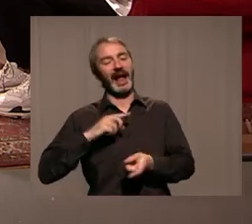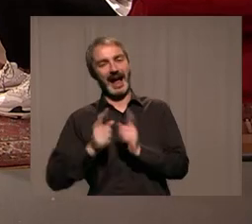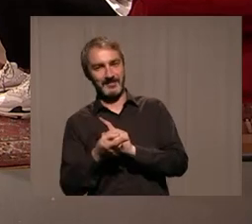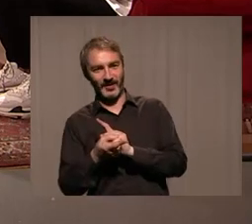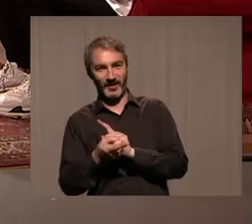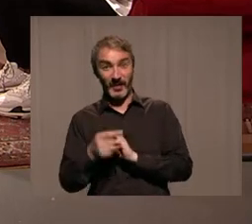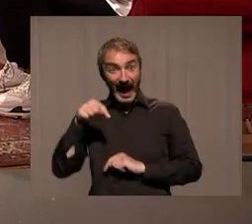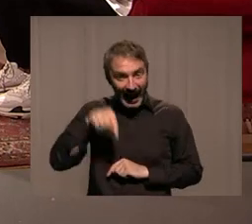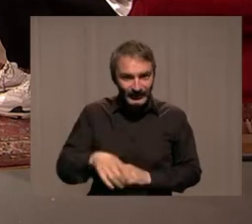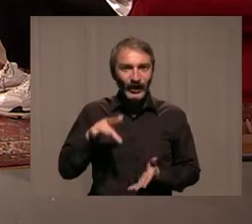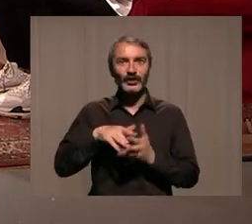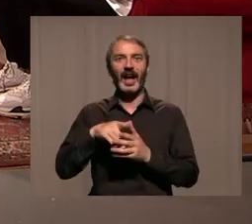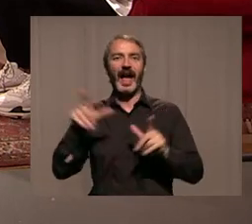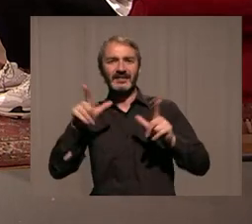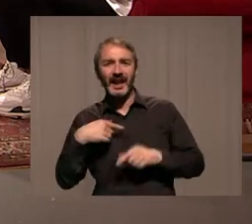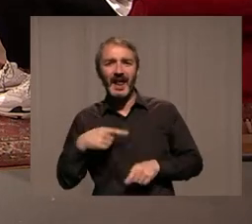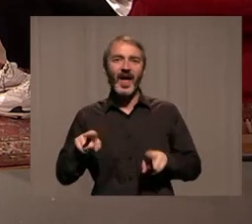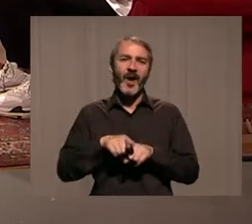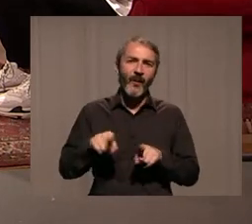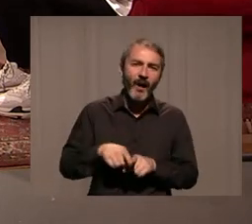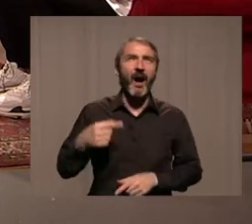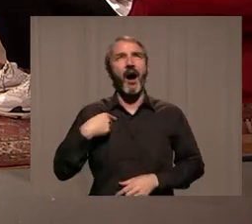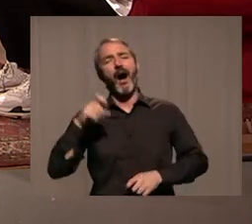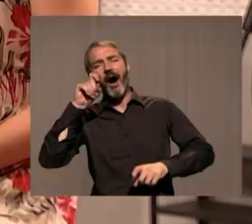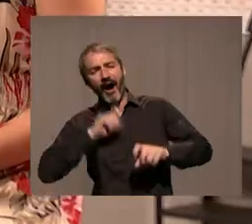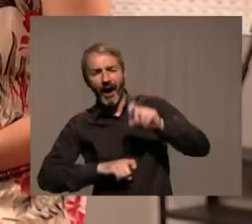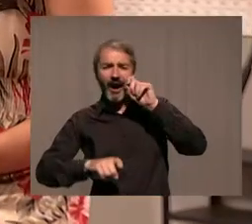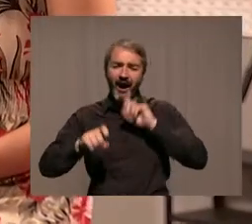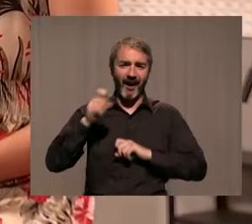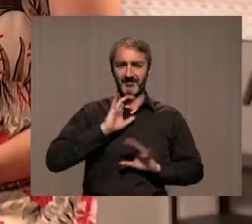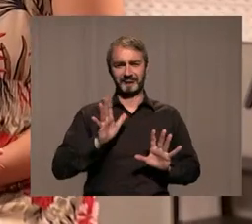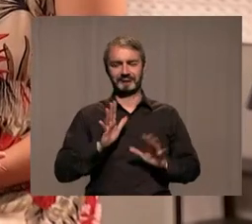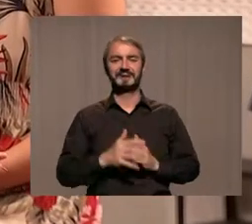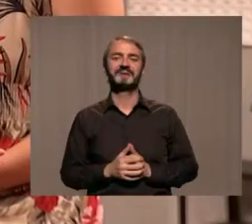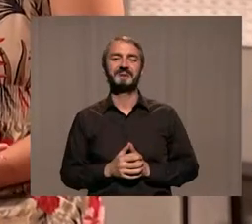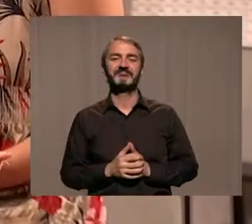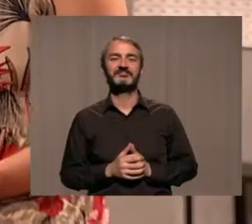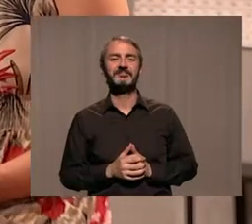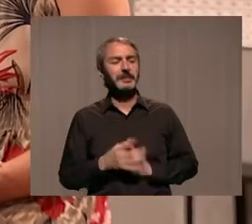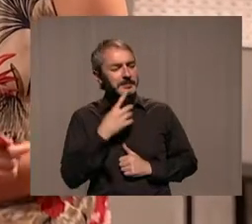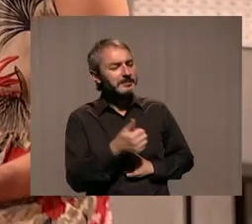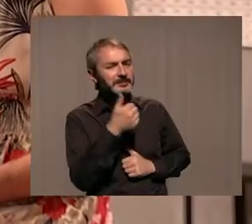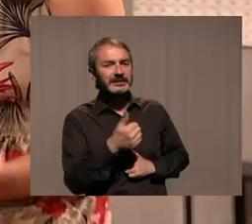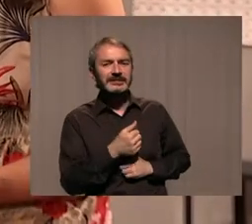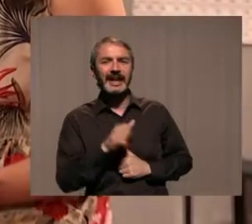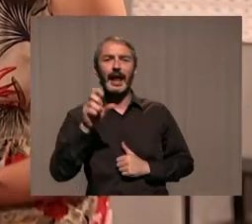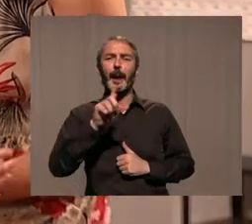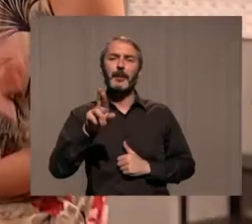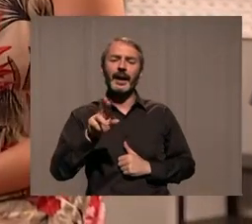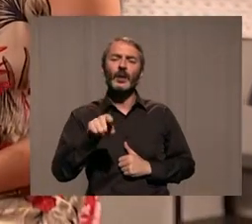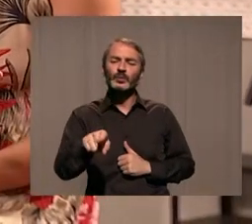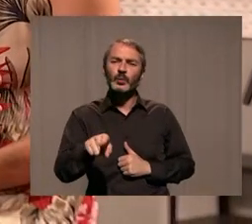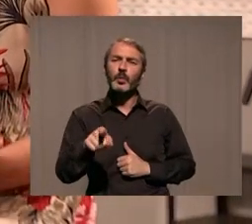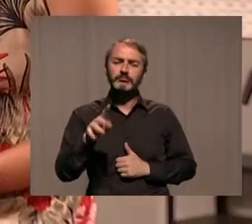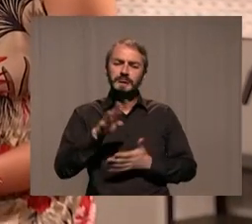això fa moment televisiu plorat, i hagués hagut drama, i hagués hagut... Però, en fi, qui més? Eder, tu d'on ets i per què vas